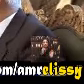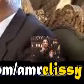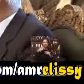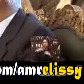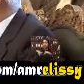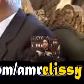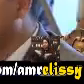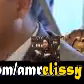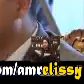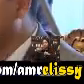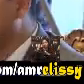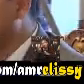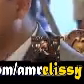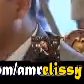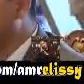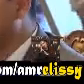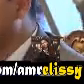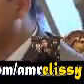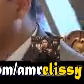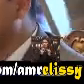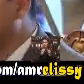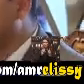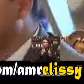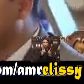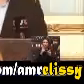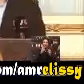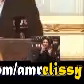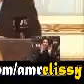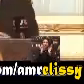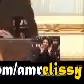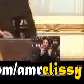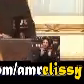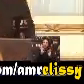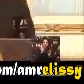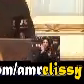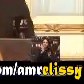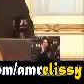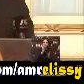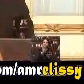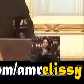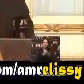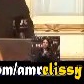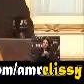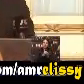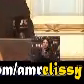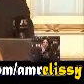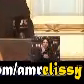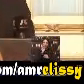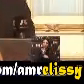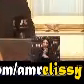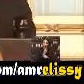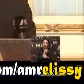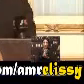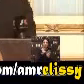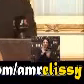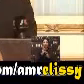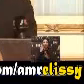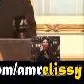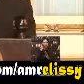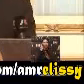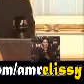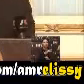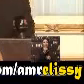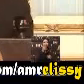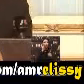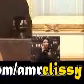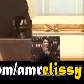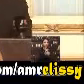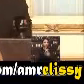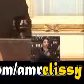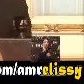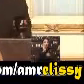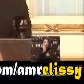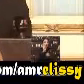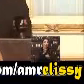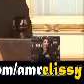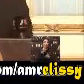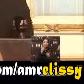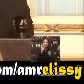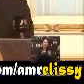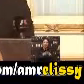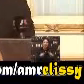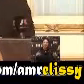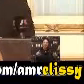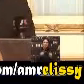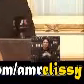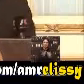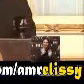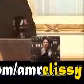ليس فقط بالمعدات ولكن بالكوادر البشرية القادرة على تقديم الرعاية التربوية